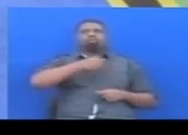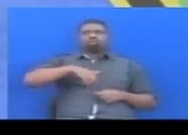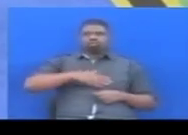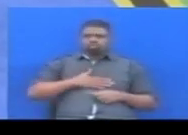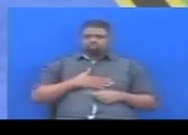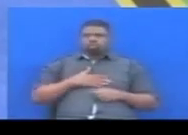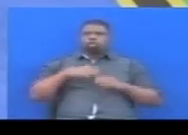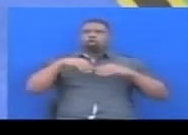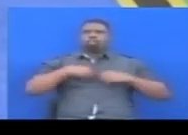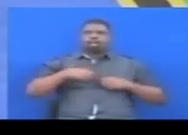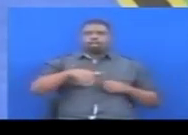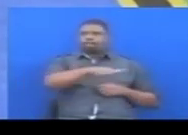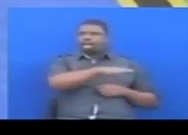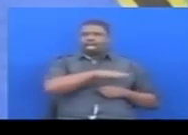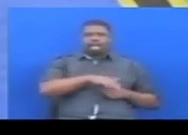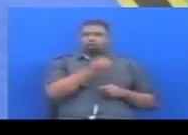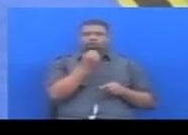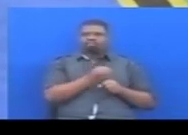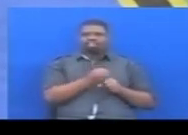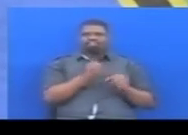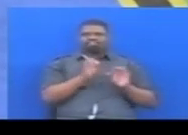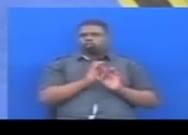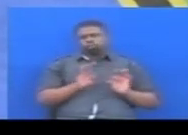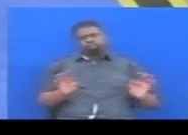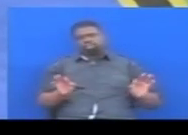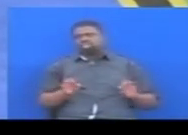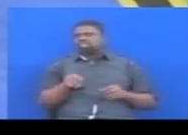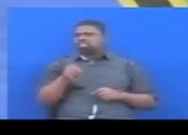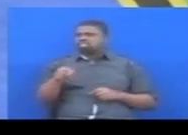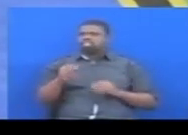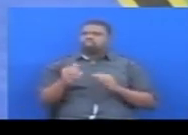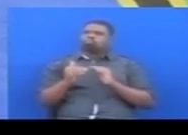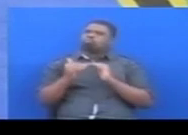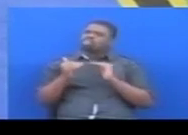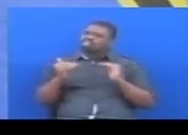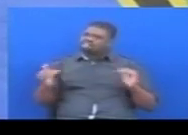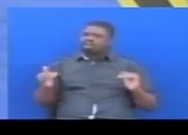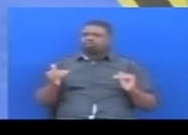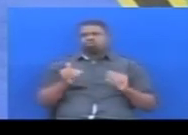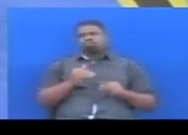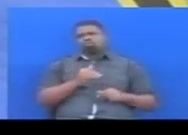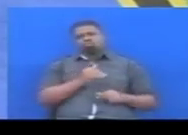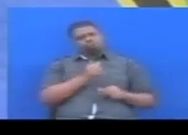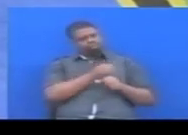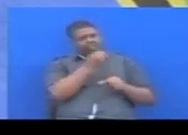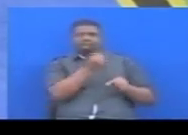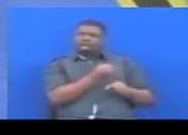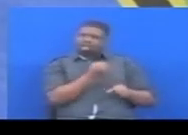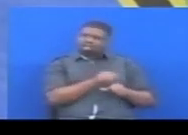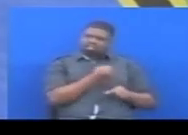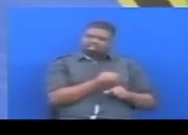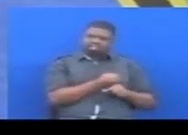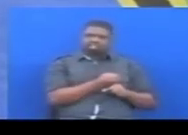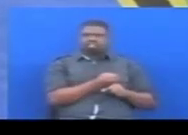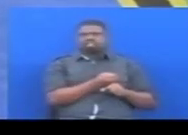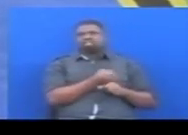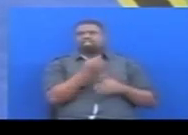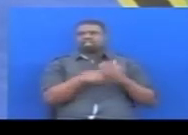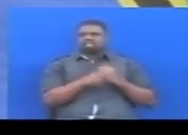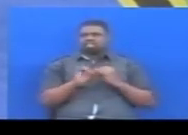maeneo ambayo tumekuwa hatufanyi vizuri ni hili la uwiano wa watumishi